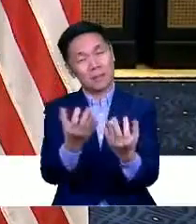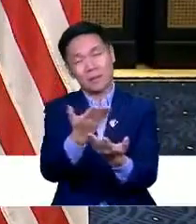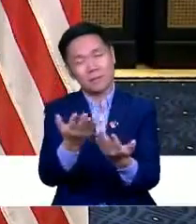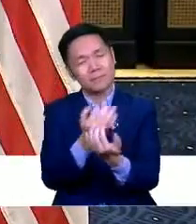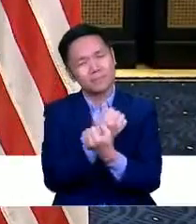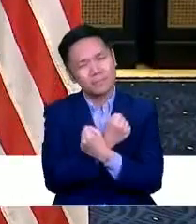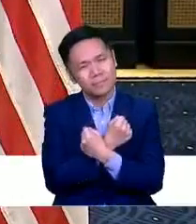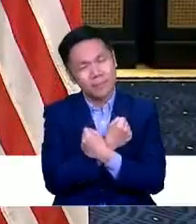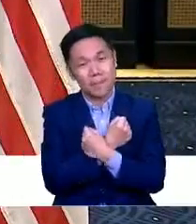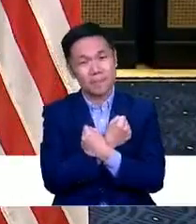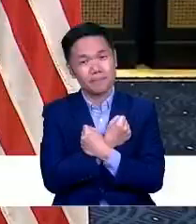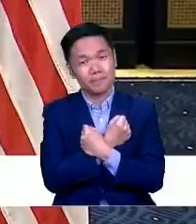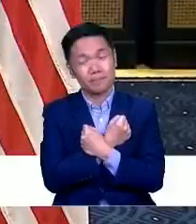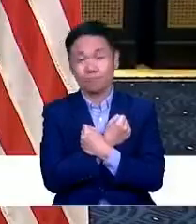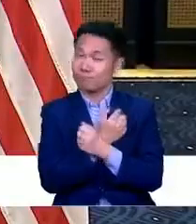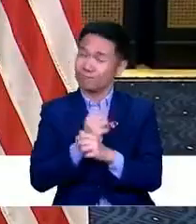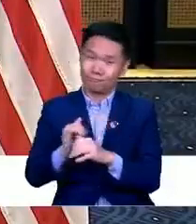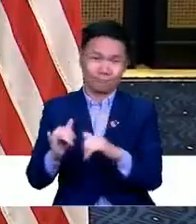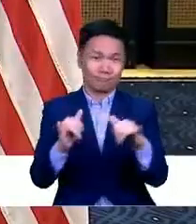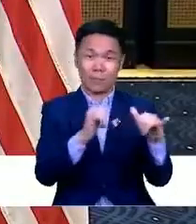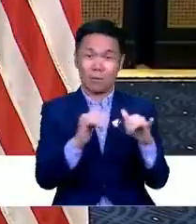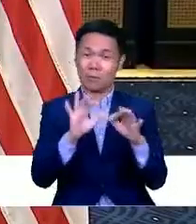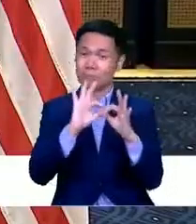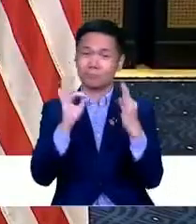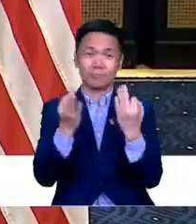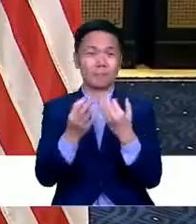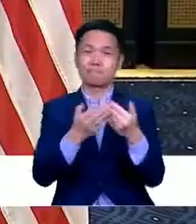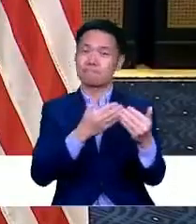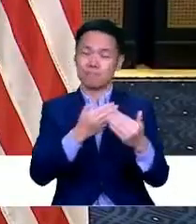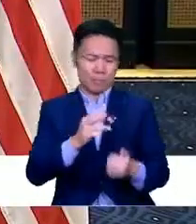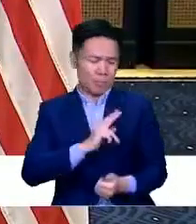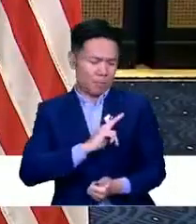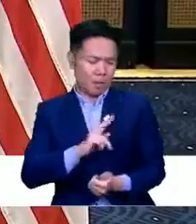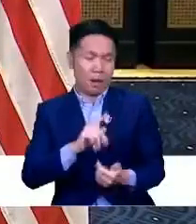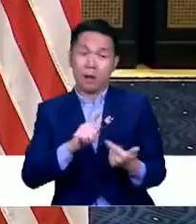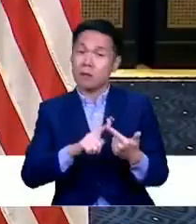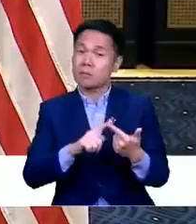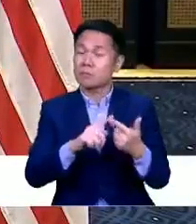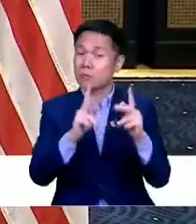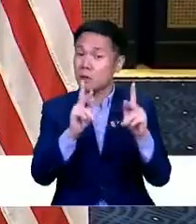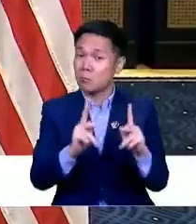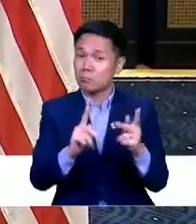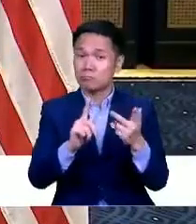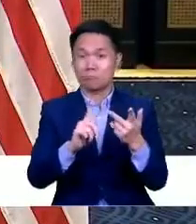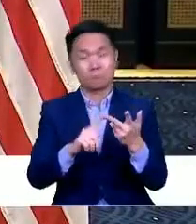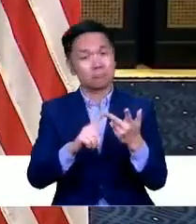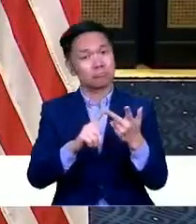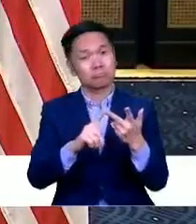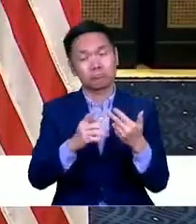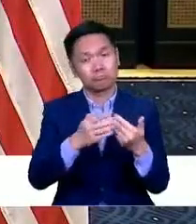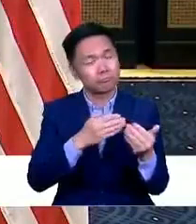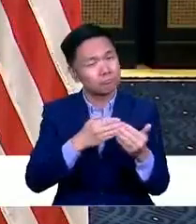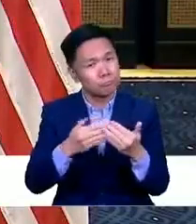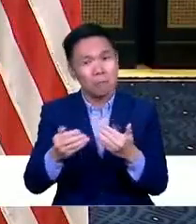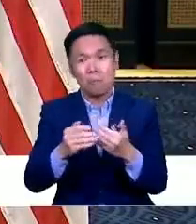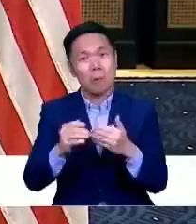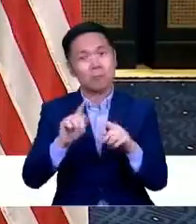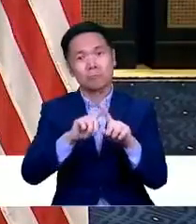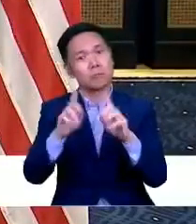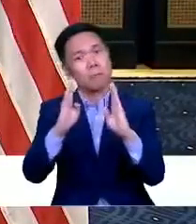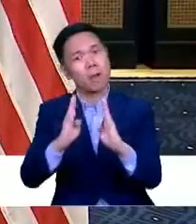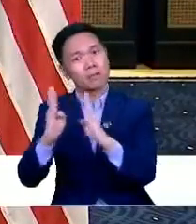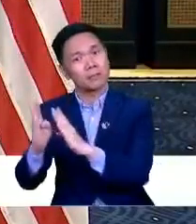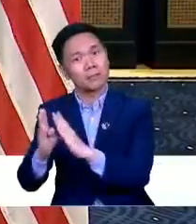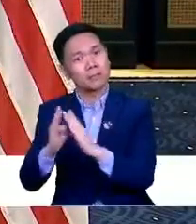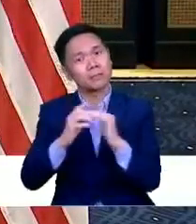sebagai satu keluarga tanpa mengira agama bangsa dan kau setiap daripada Anda adalah